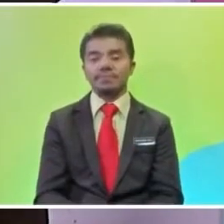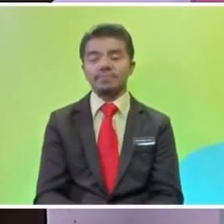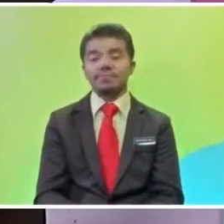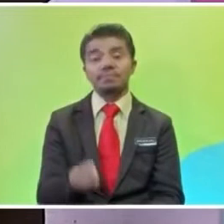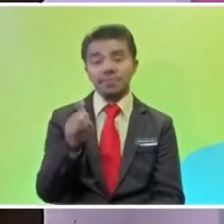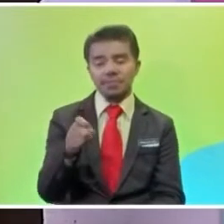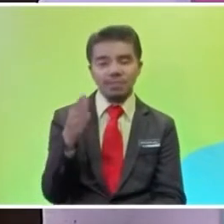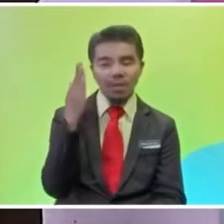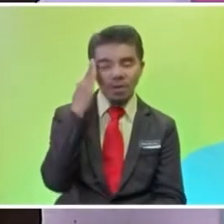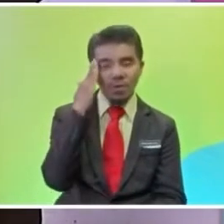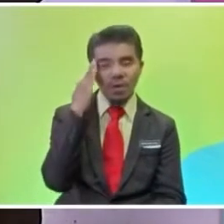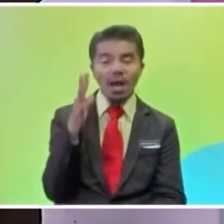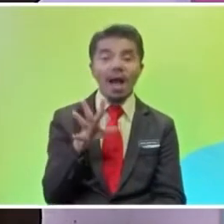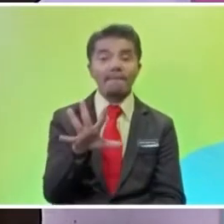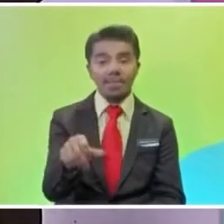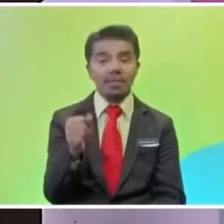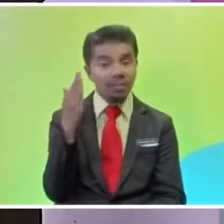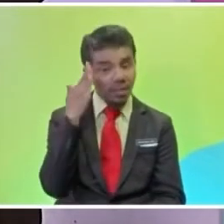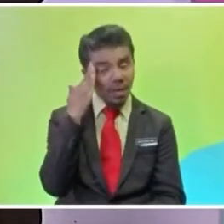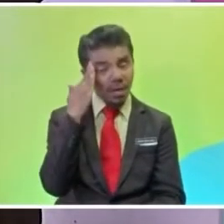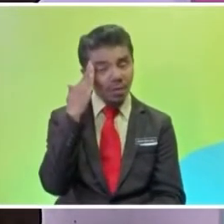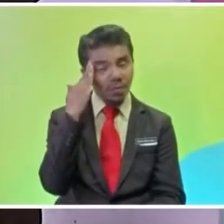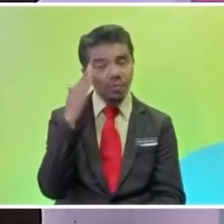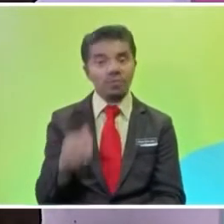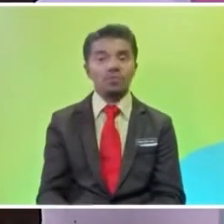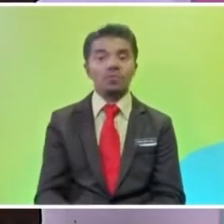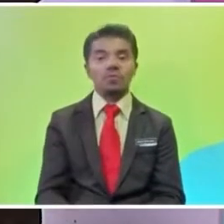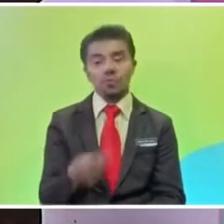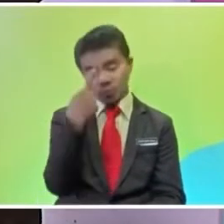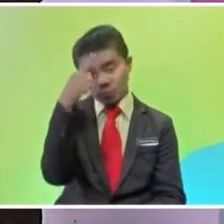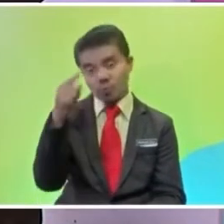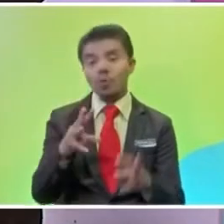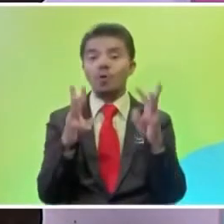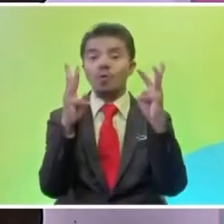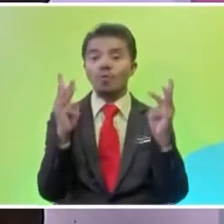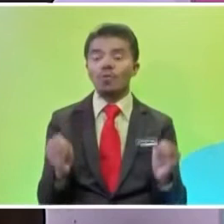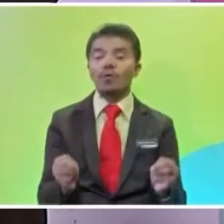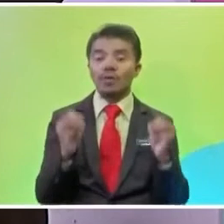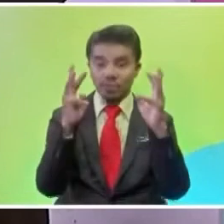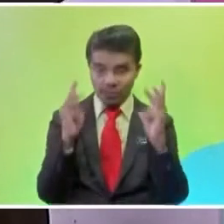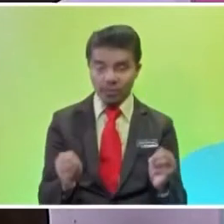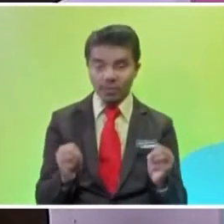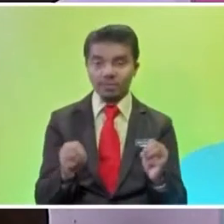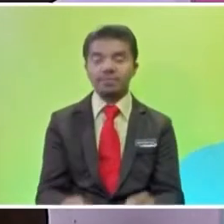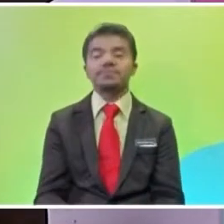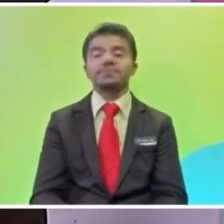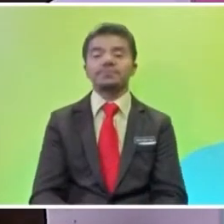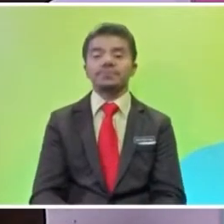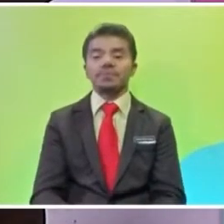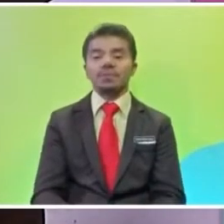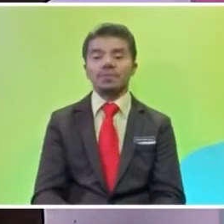kita jadilah Pemuda Carilah fasilite itu untuk murid-murid kita boleh tunjukkan bakat mereka sebab